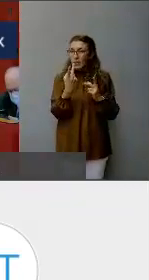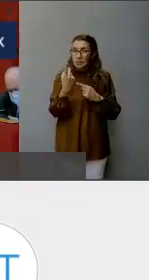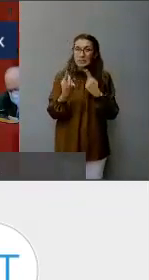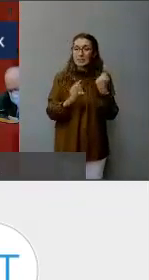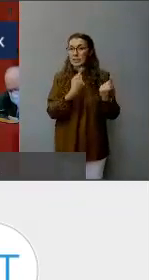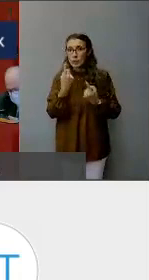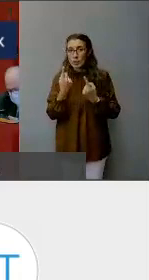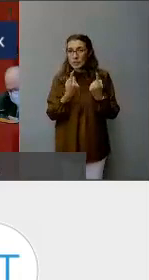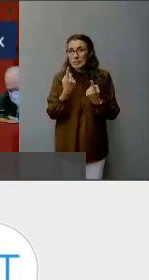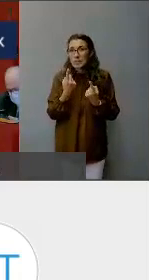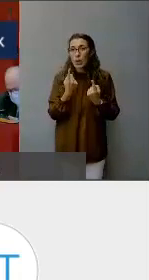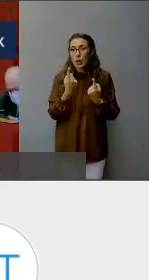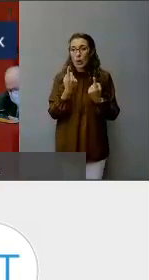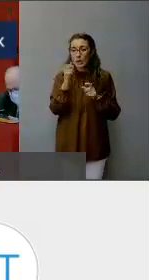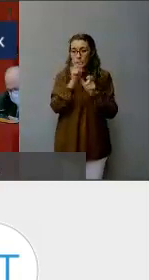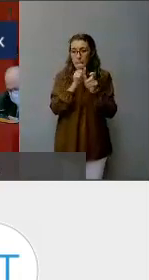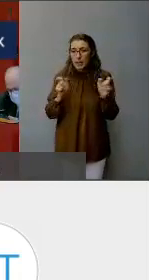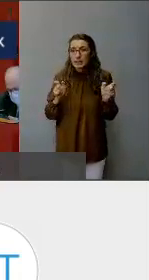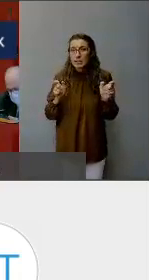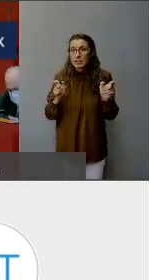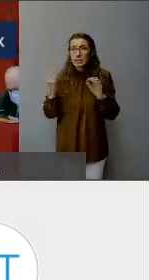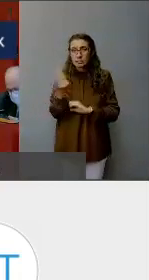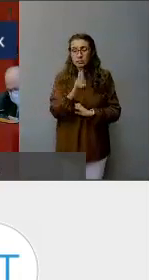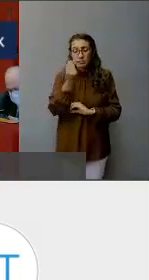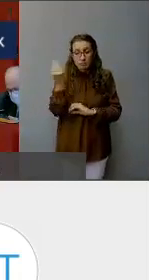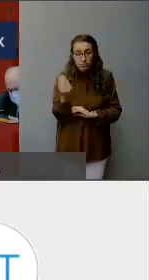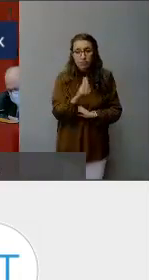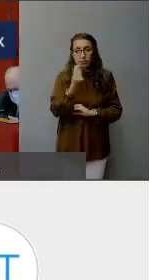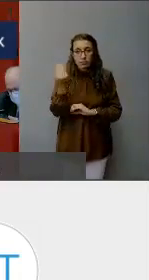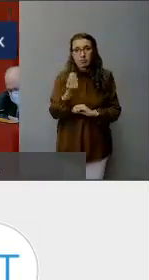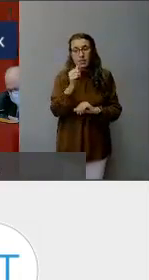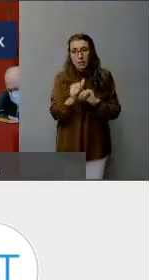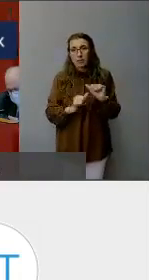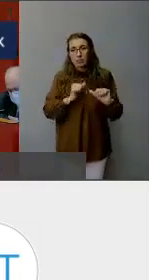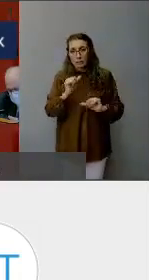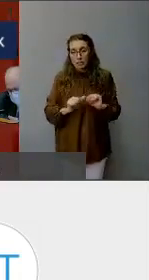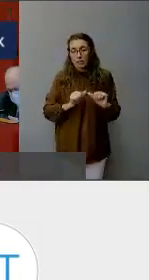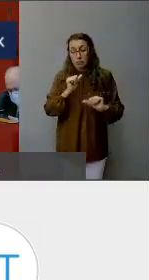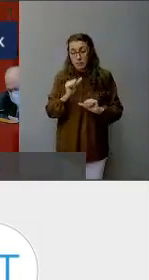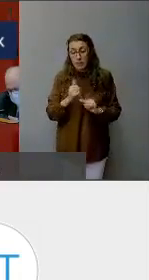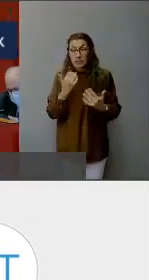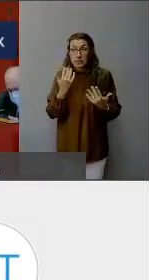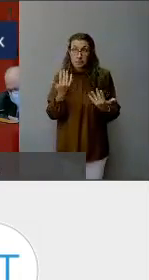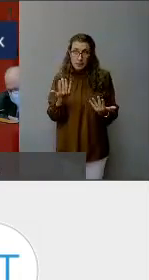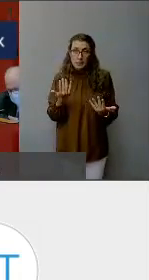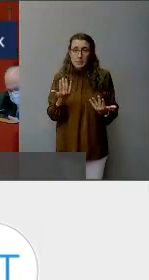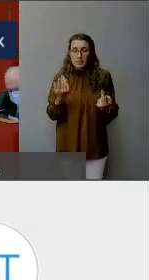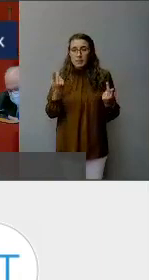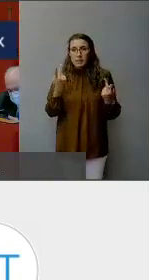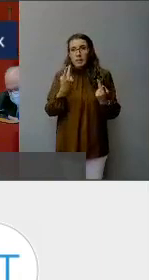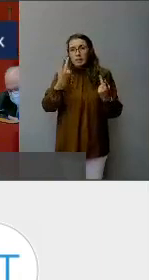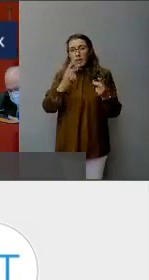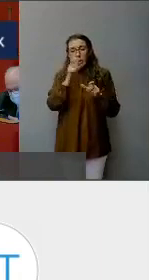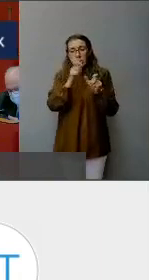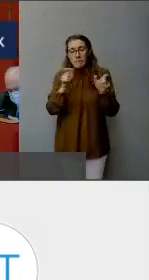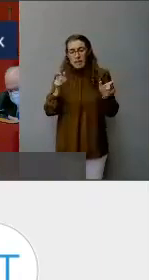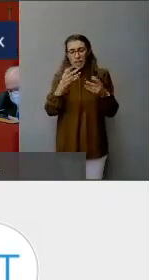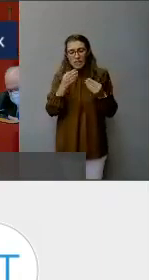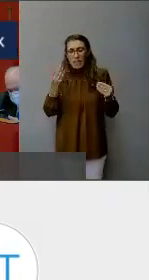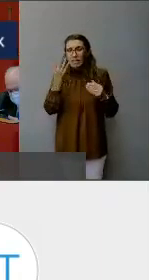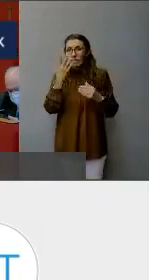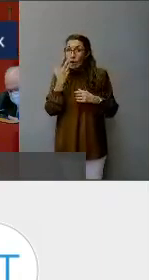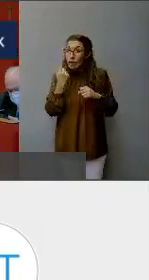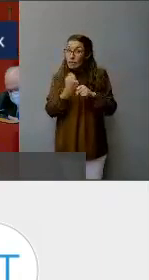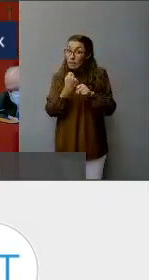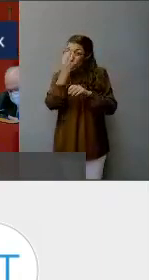molte figure che avevano secondo il mio giudizio l'onere di portare a casa quel risultato ma